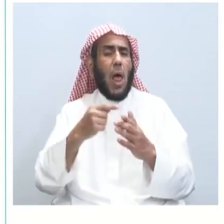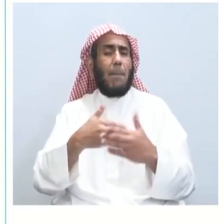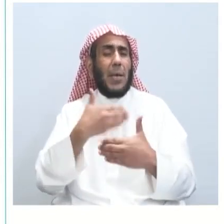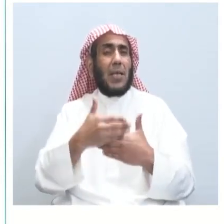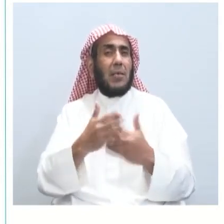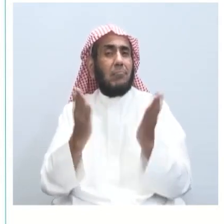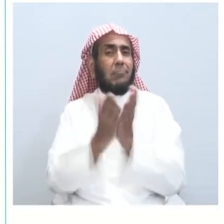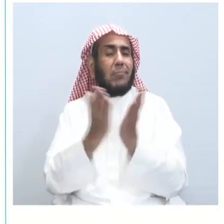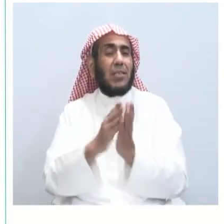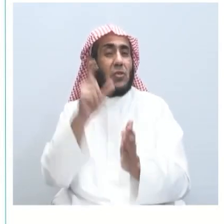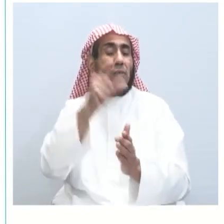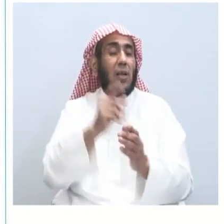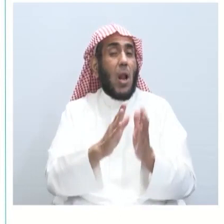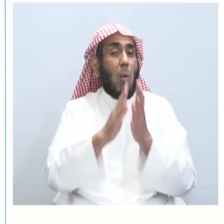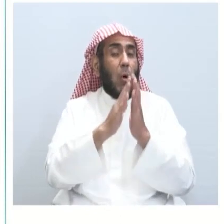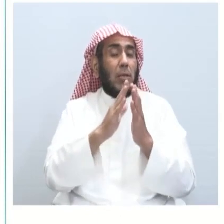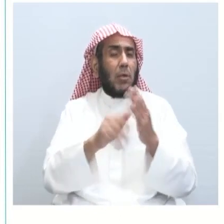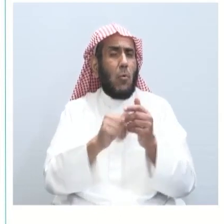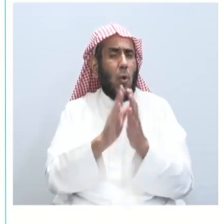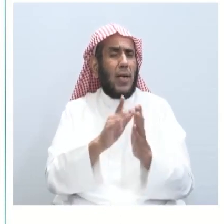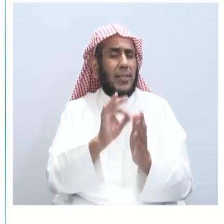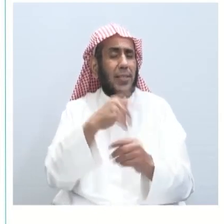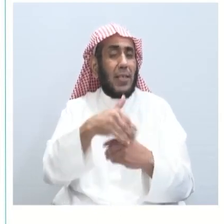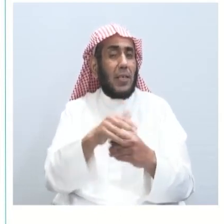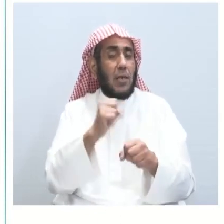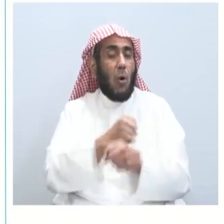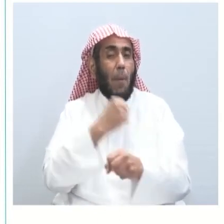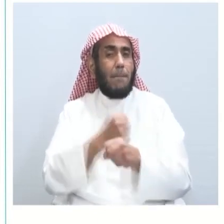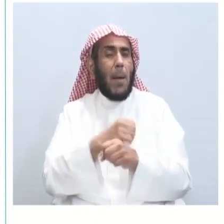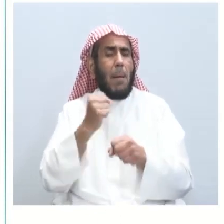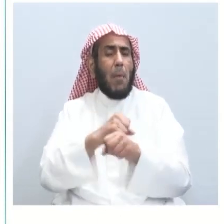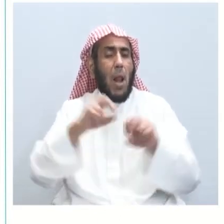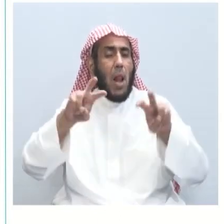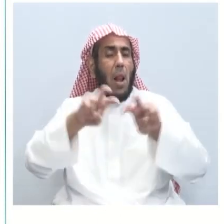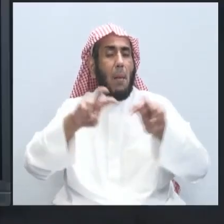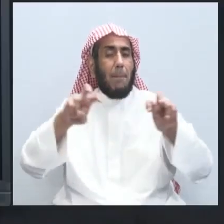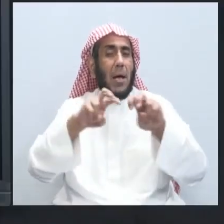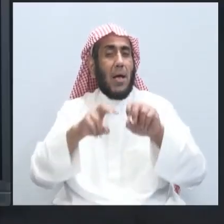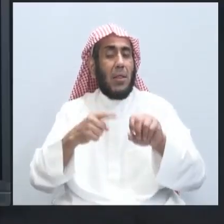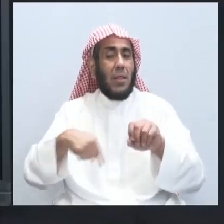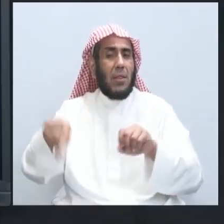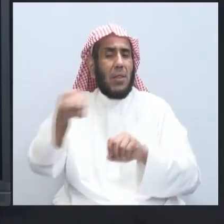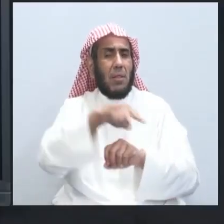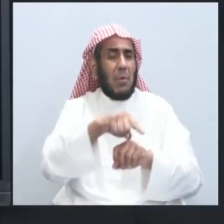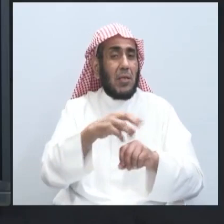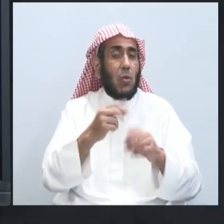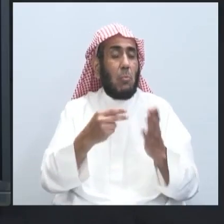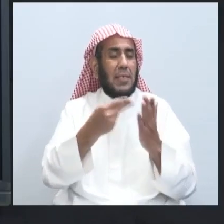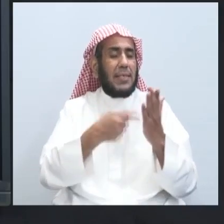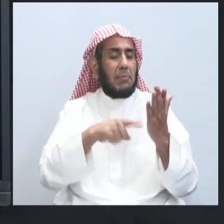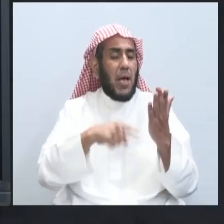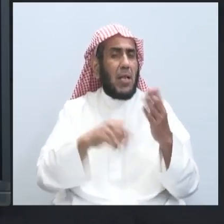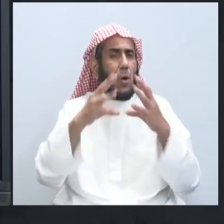ان ندرس الفئه المحدده بعد ان نحددها نقوم بعمل بحث ميداني او نقوم باستب او